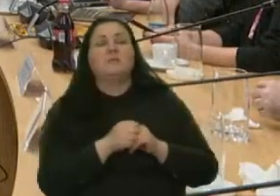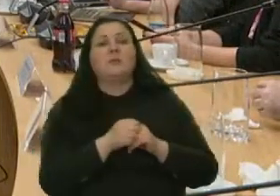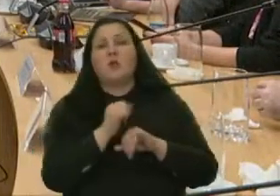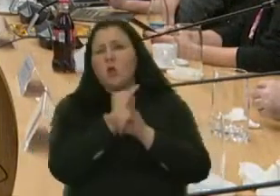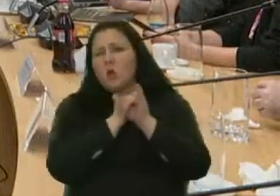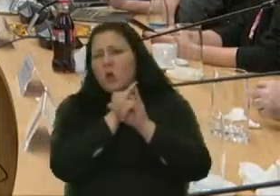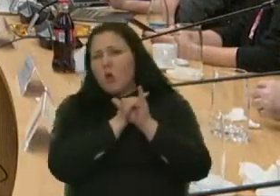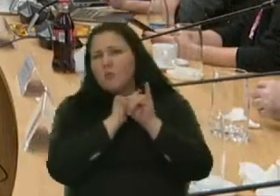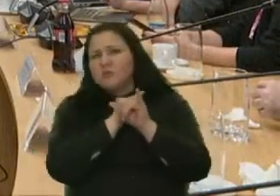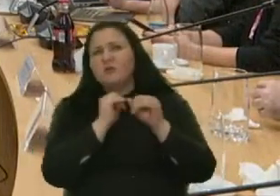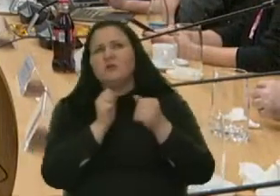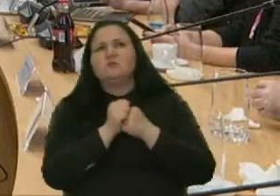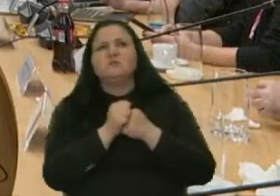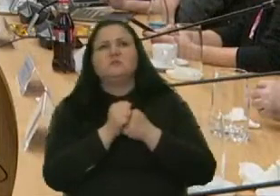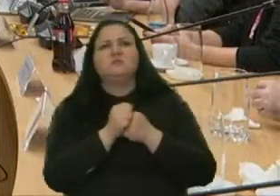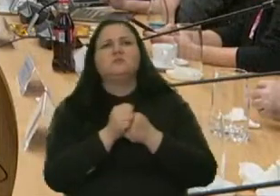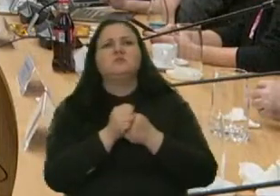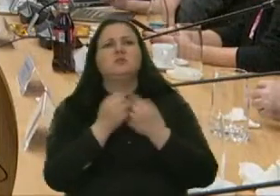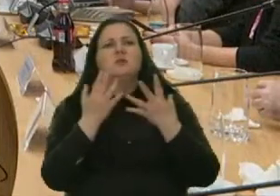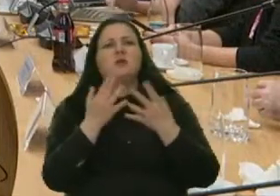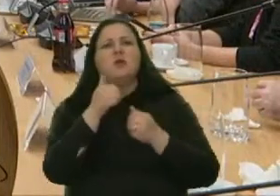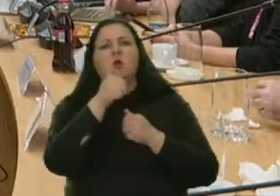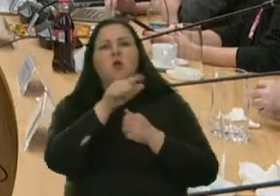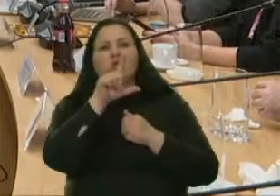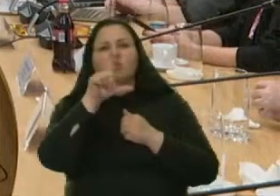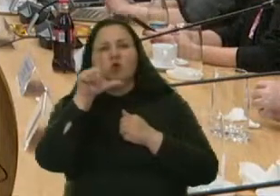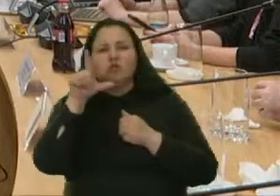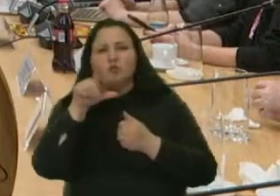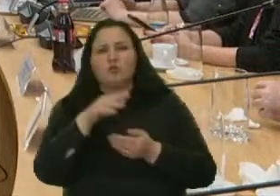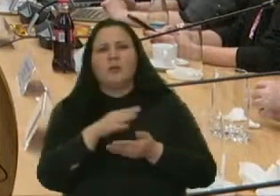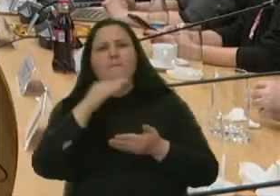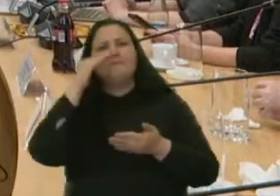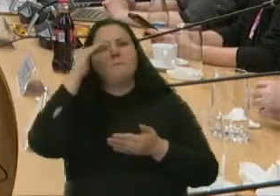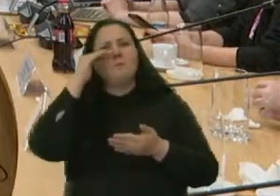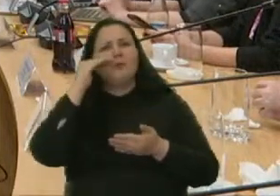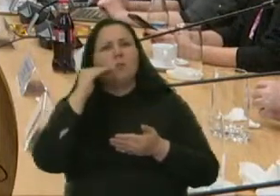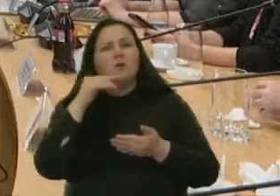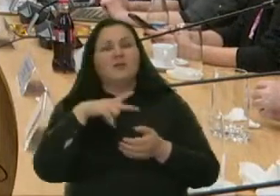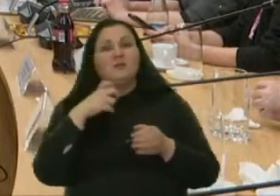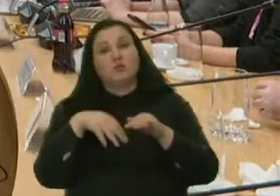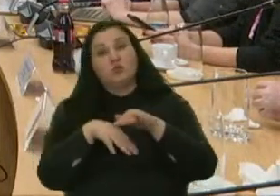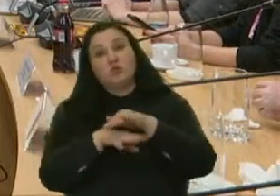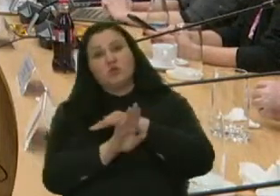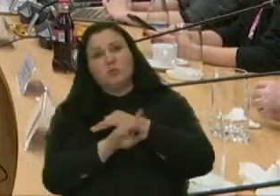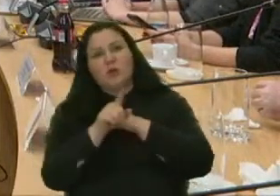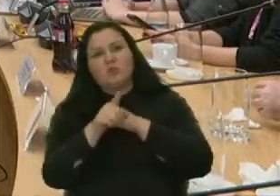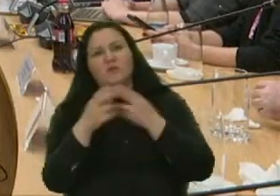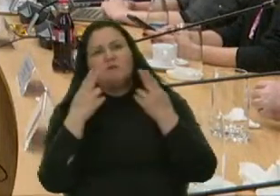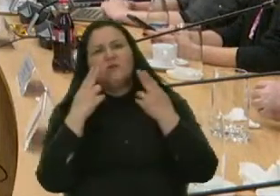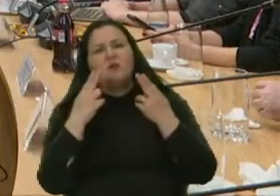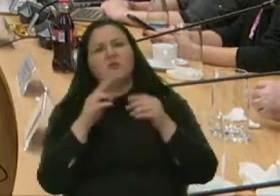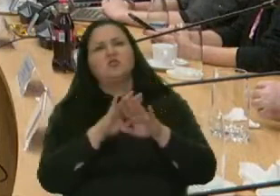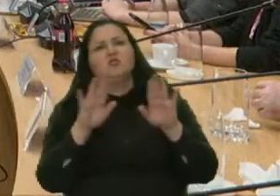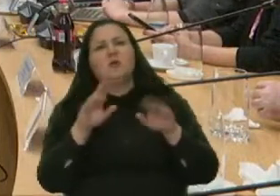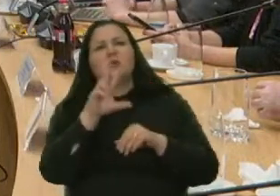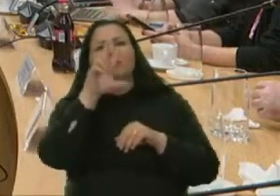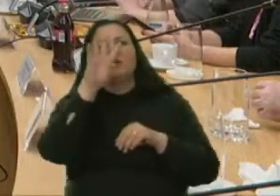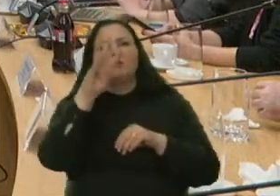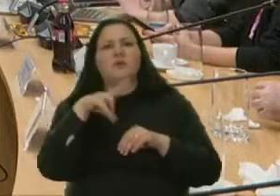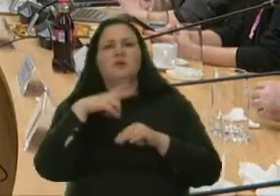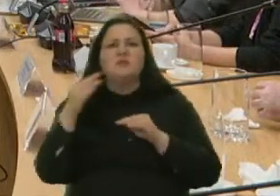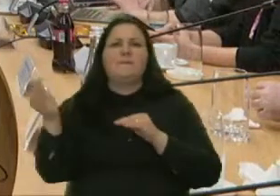observăm totuși că 122 de poziții sunt sub această cifră medie și doar 34 sunt